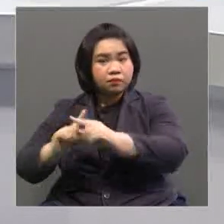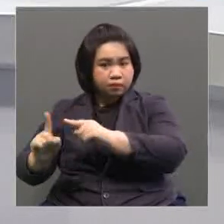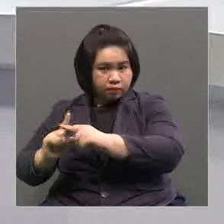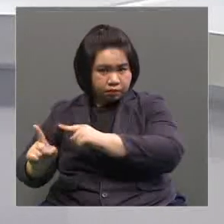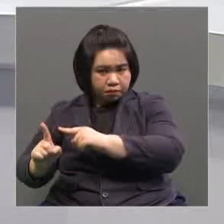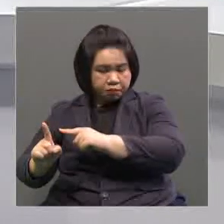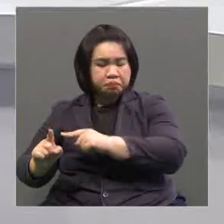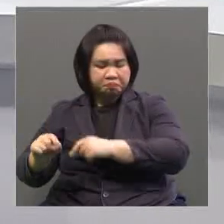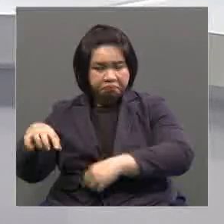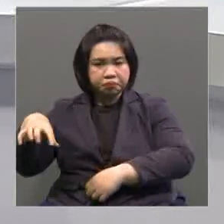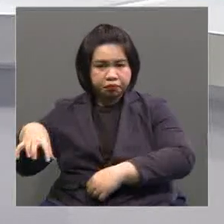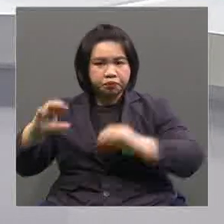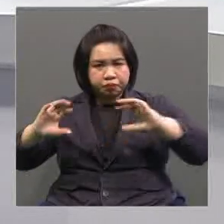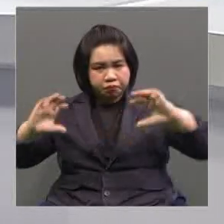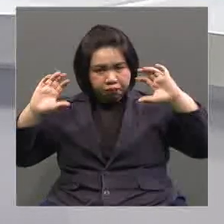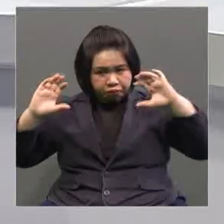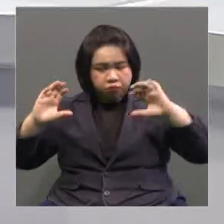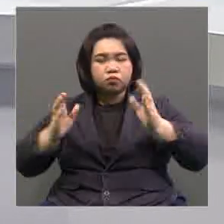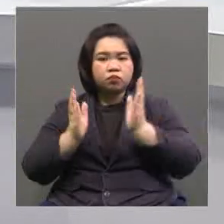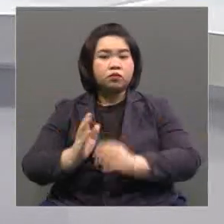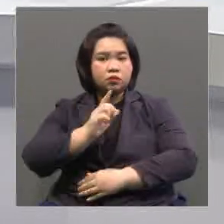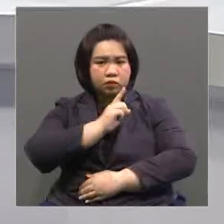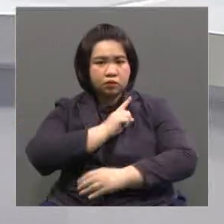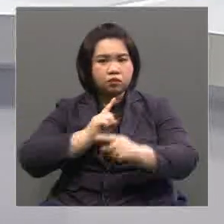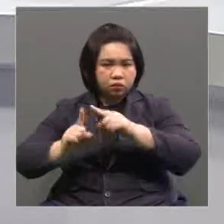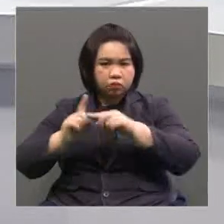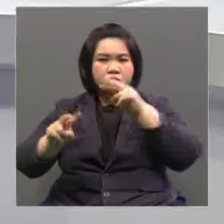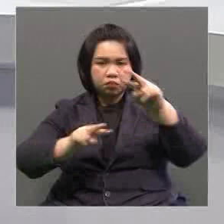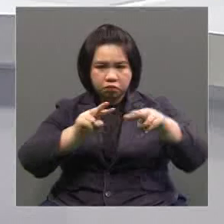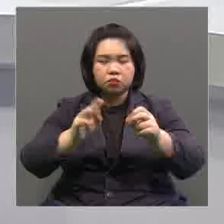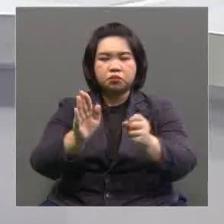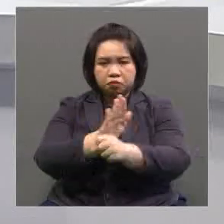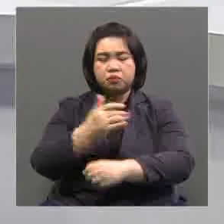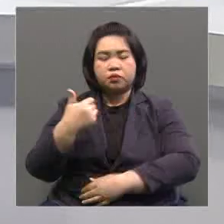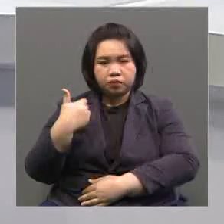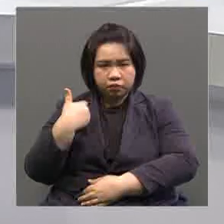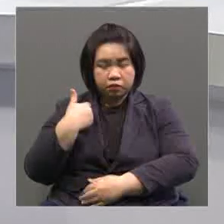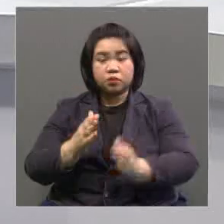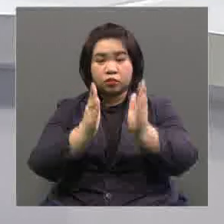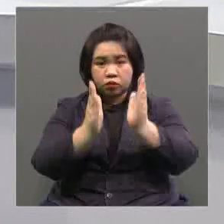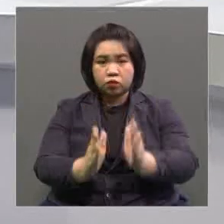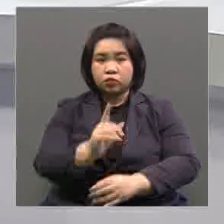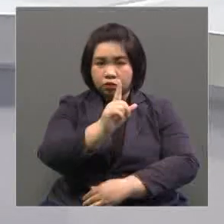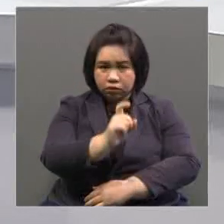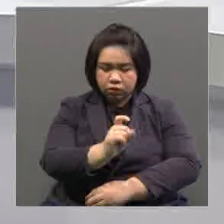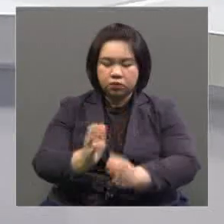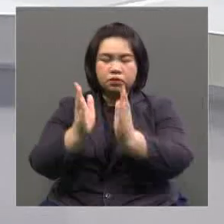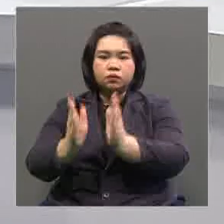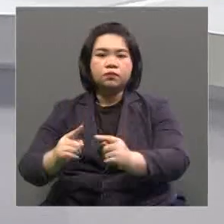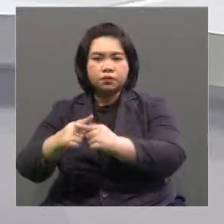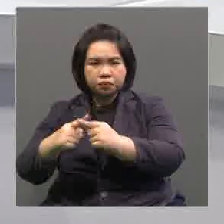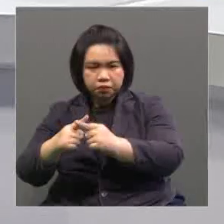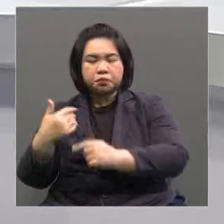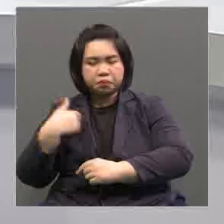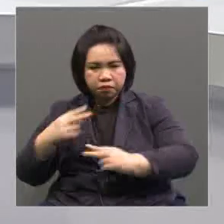ชอบรัฐบาลเองดูแลอย่างเต็มที่ถ้าพูดถึงมาตรการในการเยียวยาผู้ที่เสียชีวิตผู้ได้รับบาดเจ็บกระทรวงการ